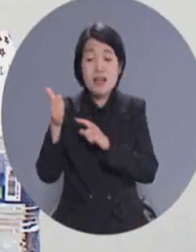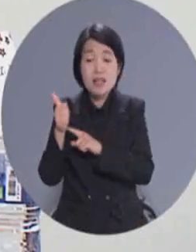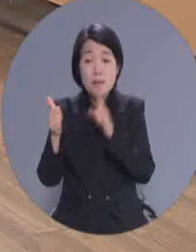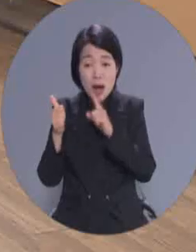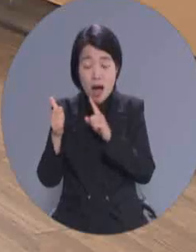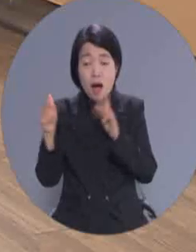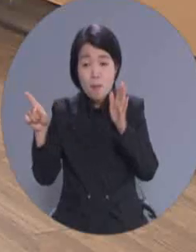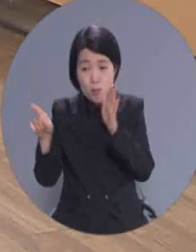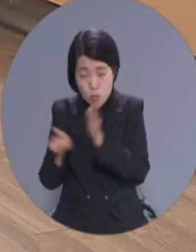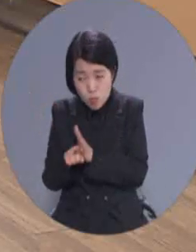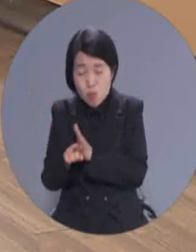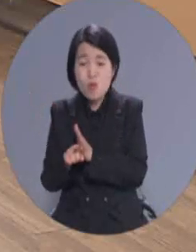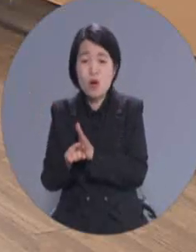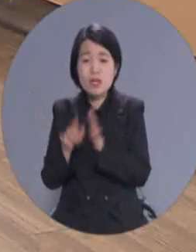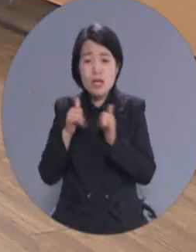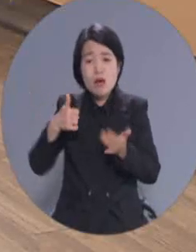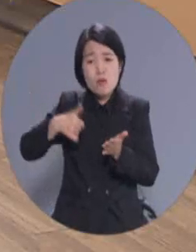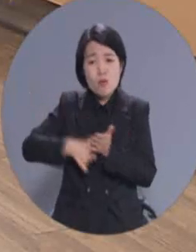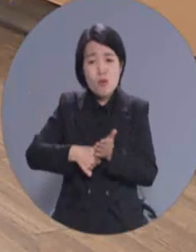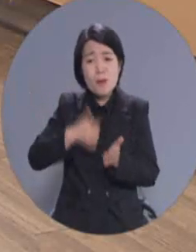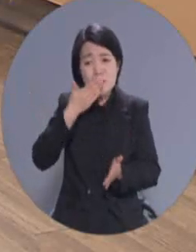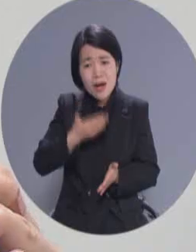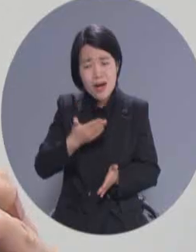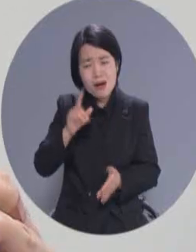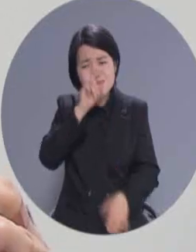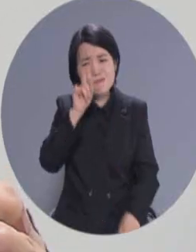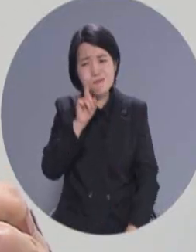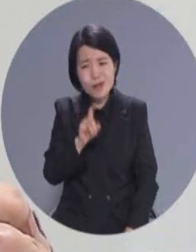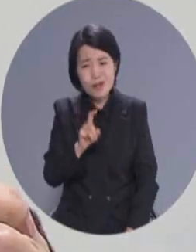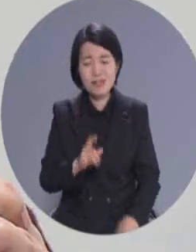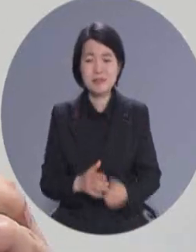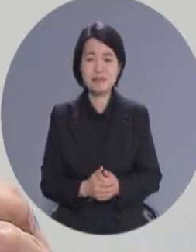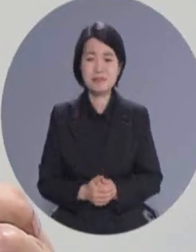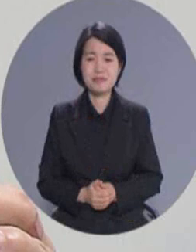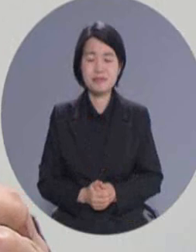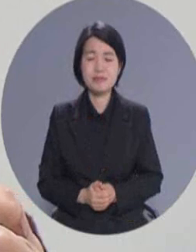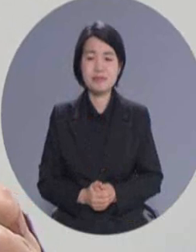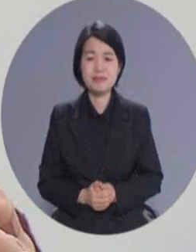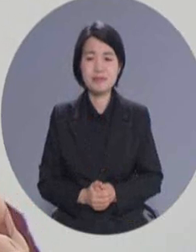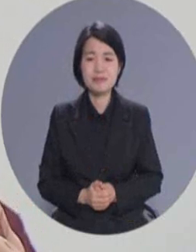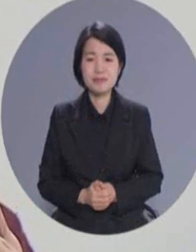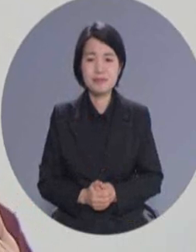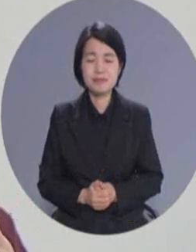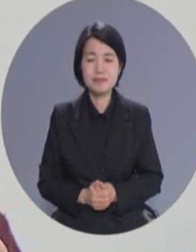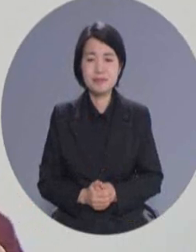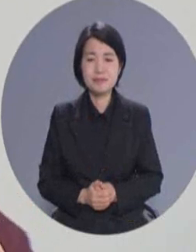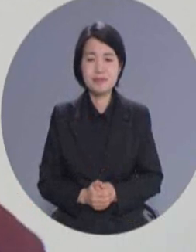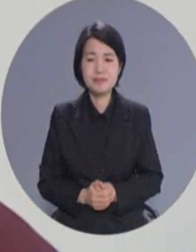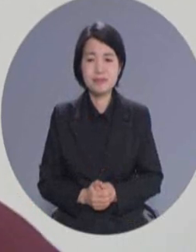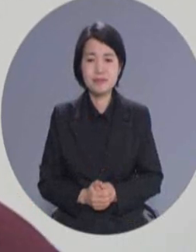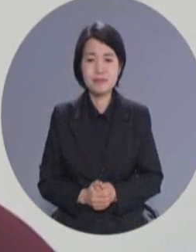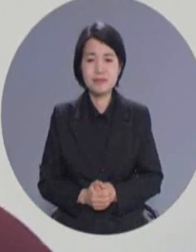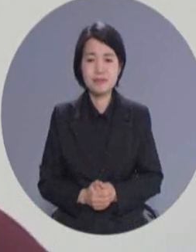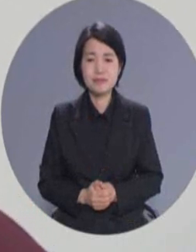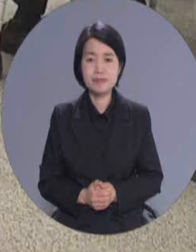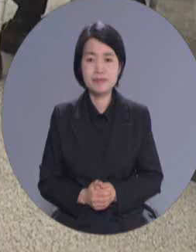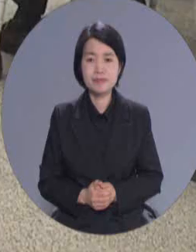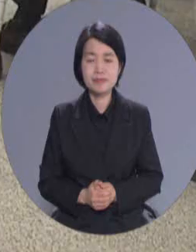말이 지역 유권자의 표심을 끌어당길지 주목됩니다. MBC 뉴스 유민호입니다.